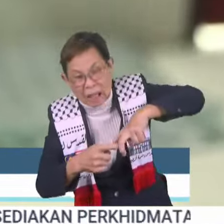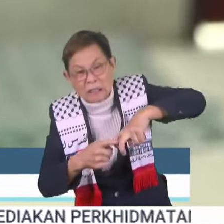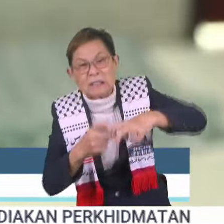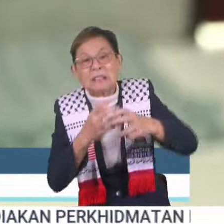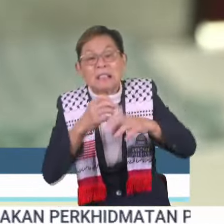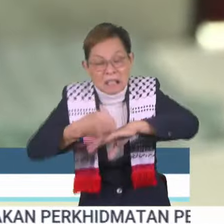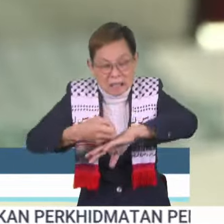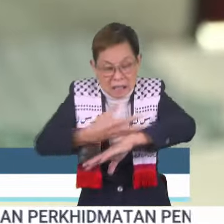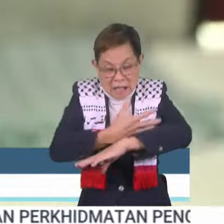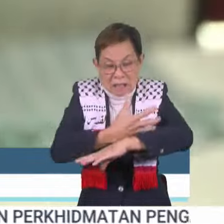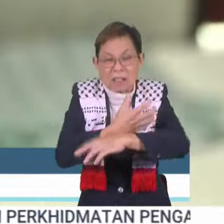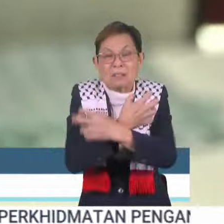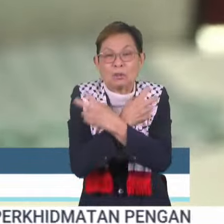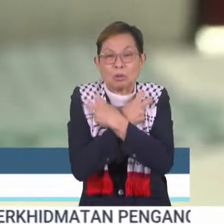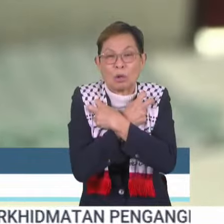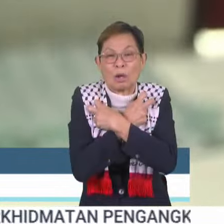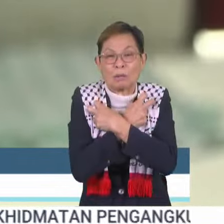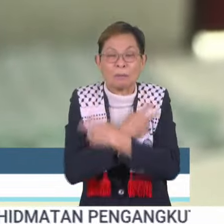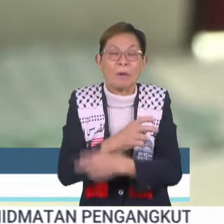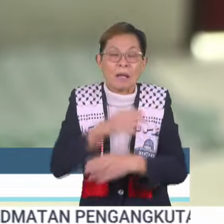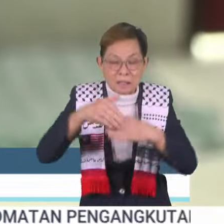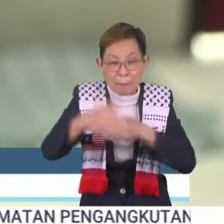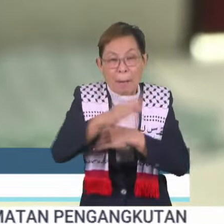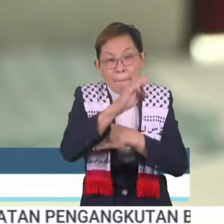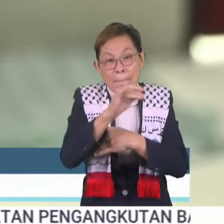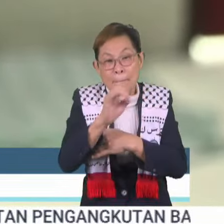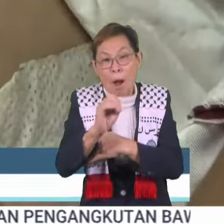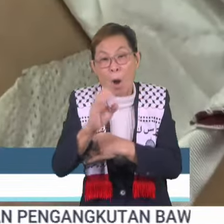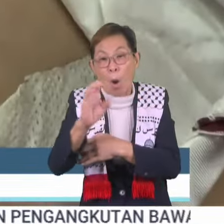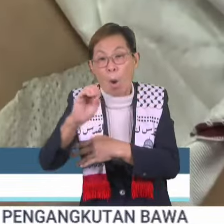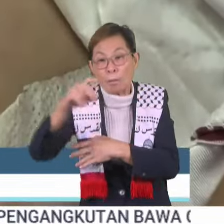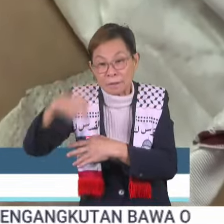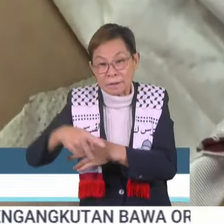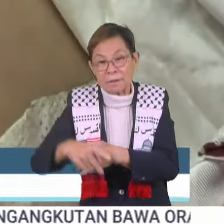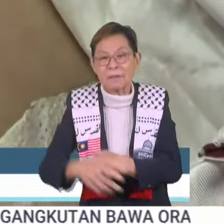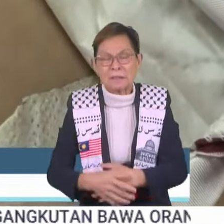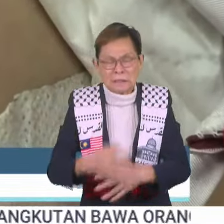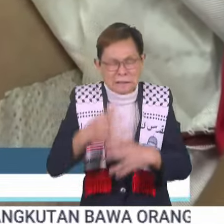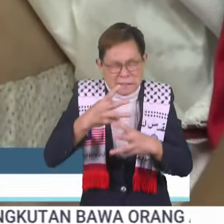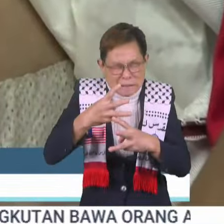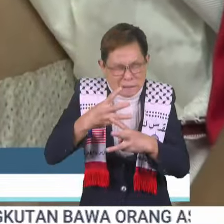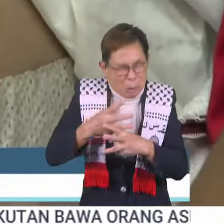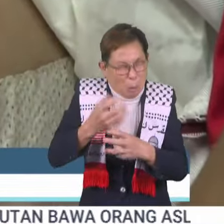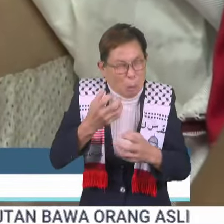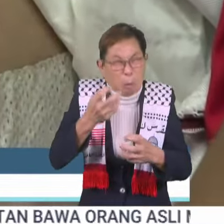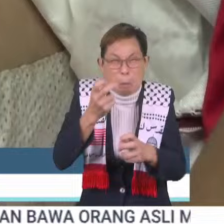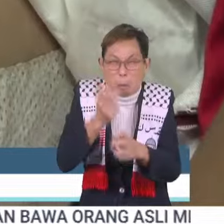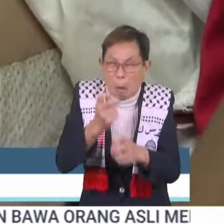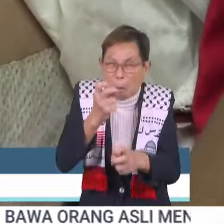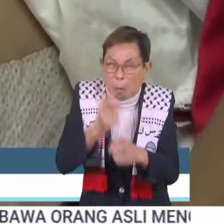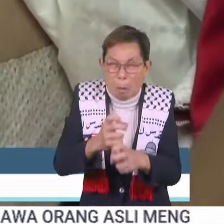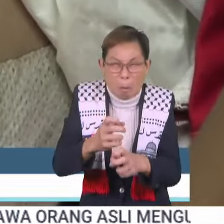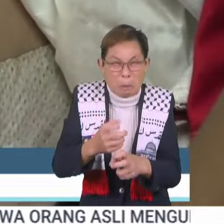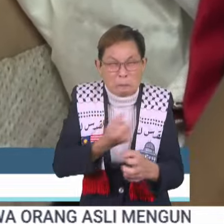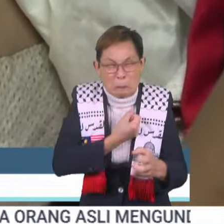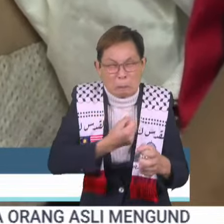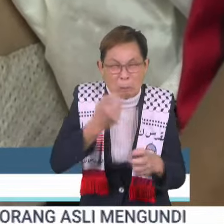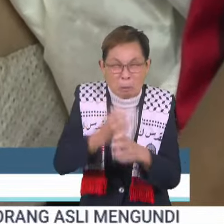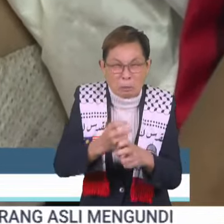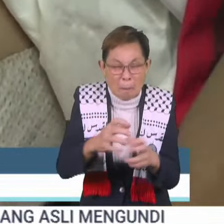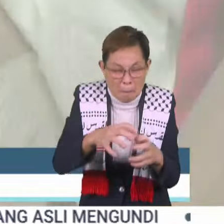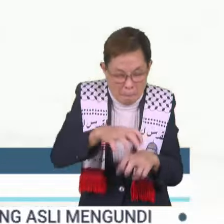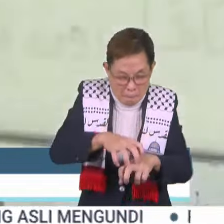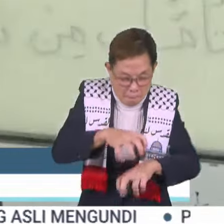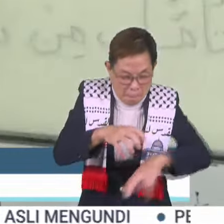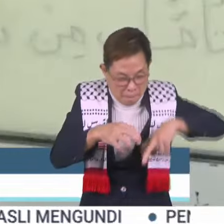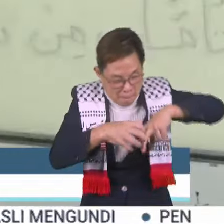tulang selepas hasil biopsi. Namun penderitaan anaknya makin bertambah selepas bengkak pada kaki membesar dan pecah.